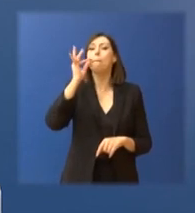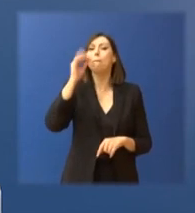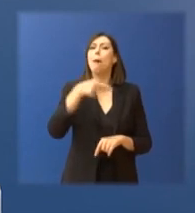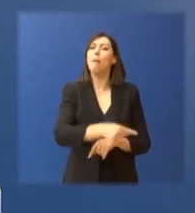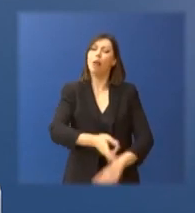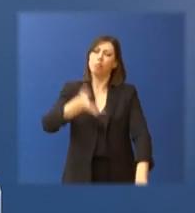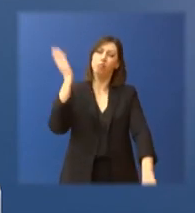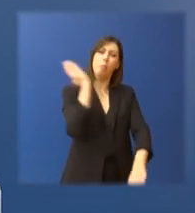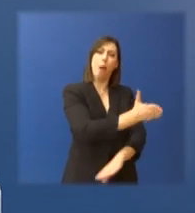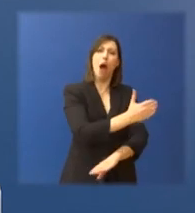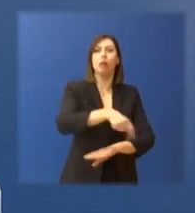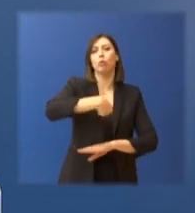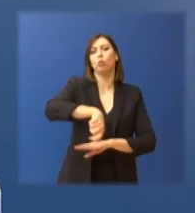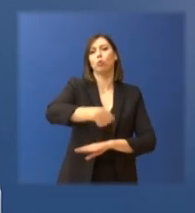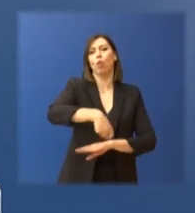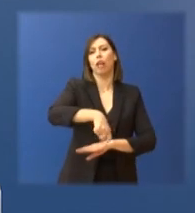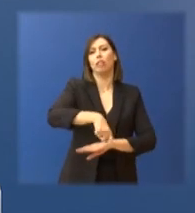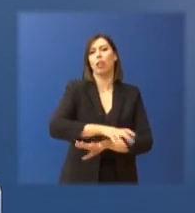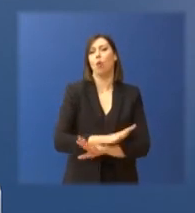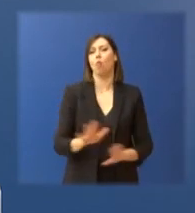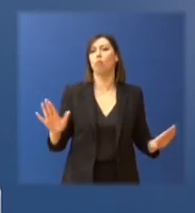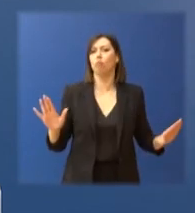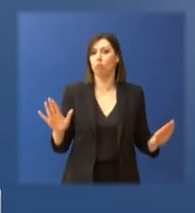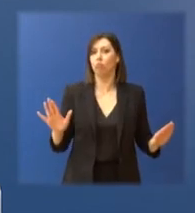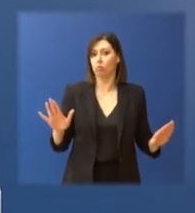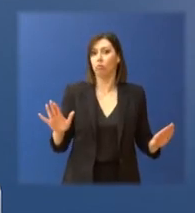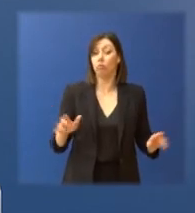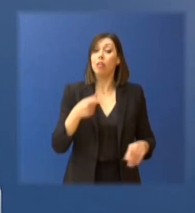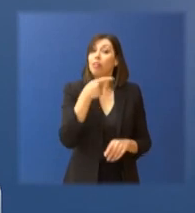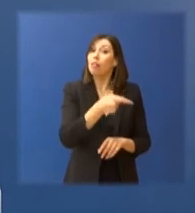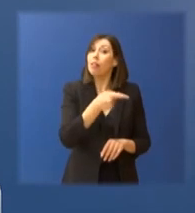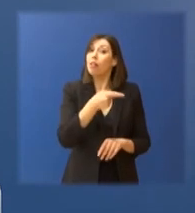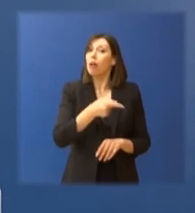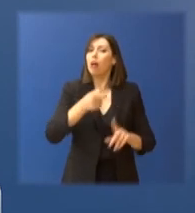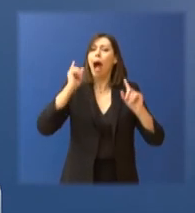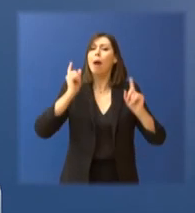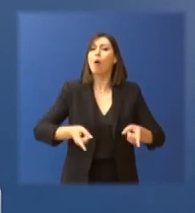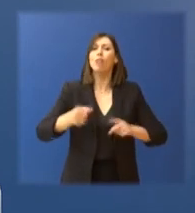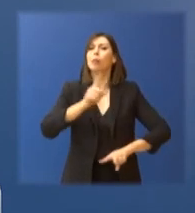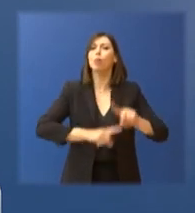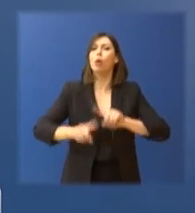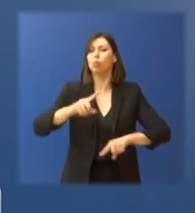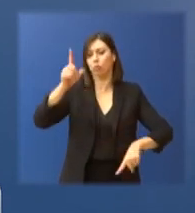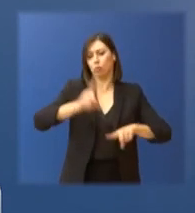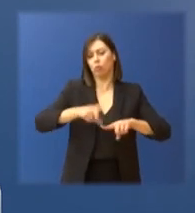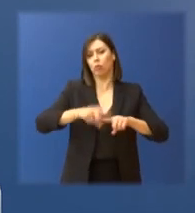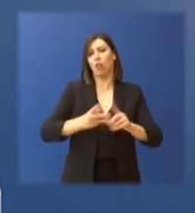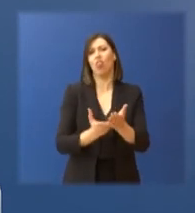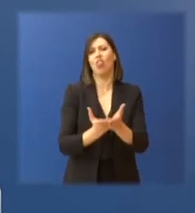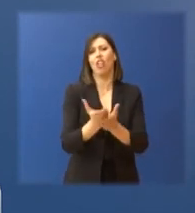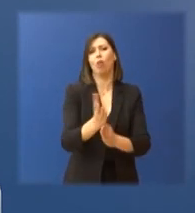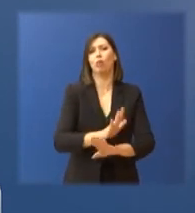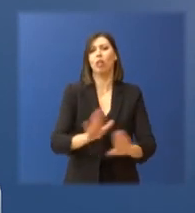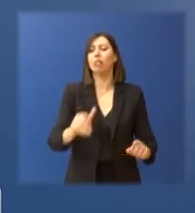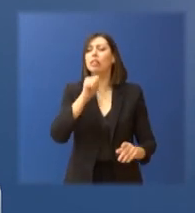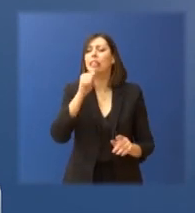δικαστές, στο ειδικό δικαστήριο, στο οποίο είχε παραπεμφθεί από απόφαση της ελληνικής δικαιοσύνης, όπως δηλαδή ορίζουν οι νόμοι και το Σύνταγμα του